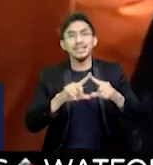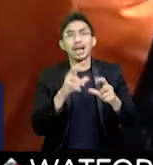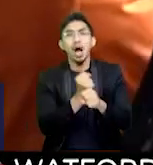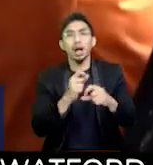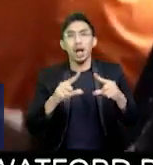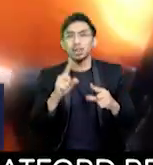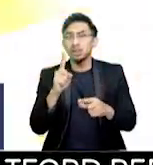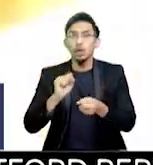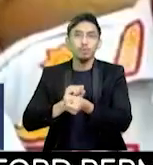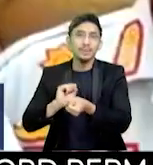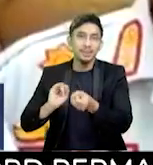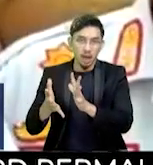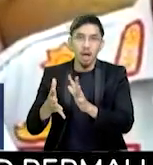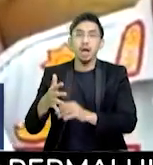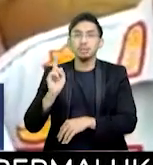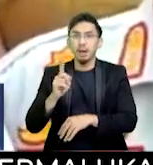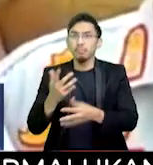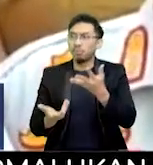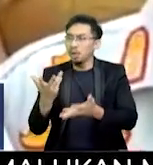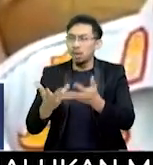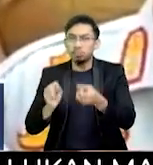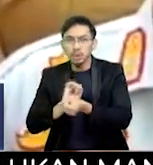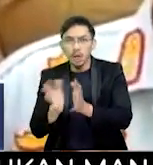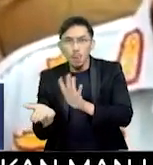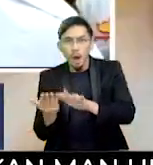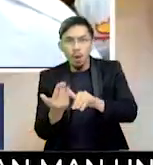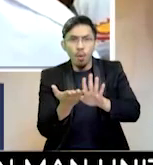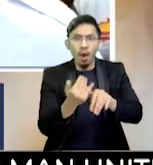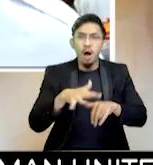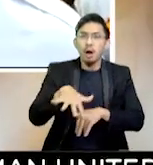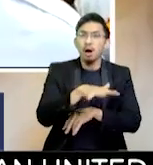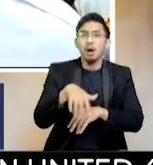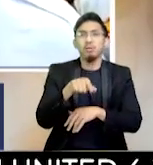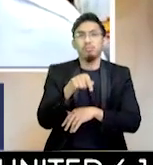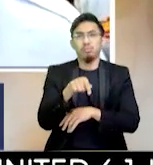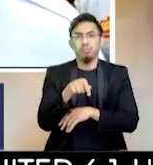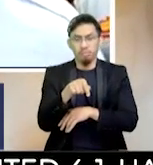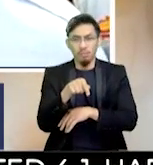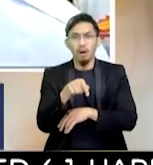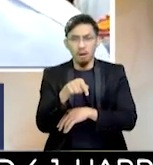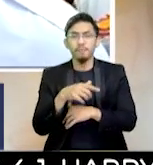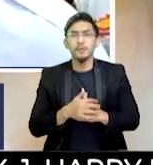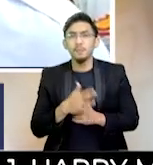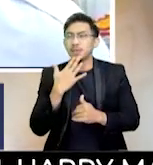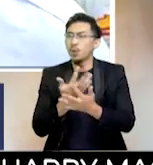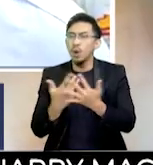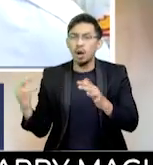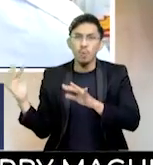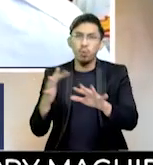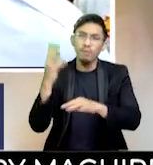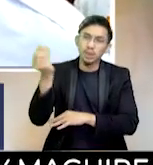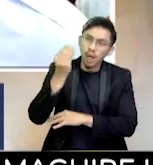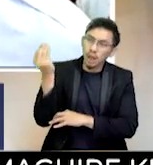terhadap bencana alam. Nah, apalagi Lembang ya, sebagai tempat wisata, harusnya citranya adalah citra yang baik